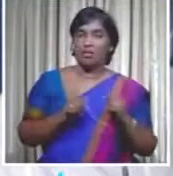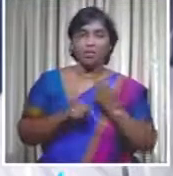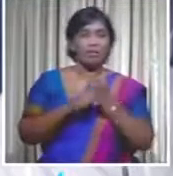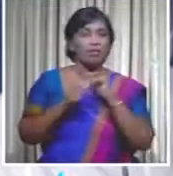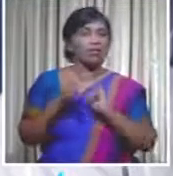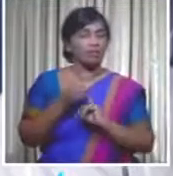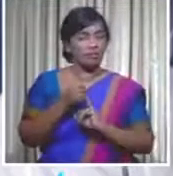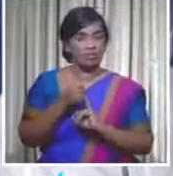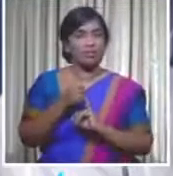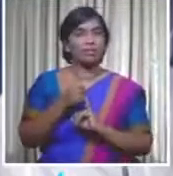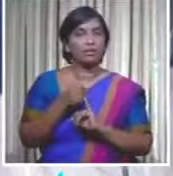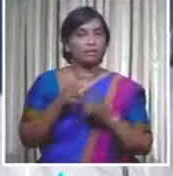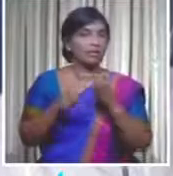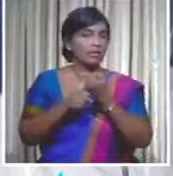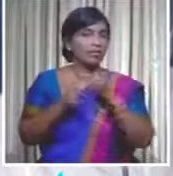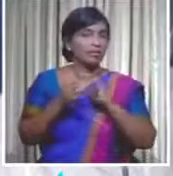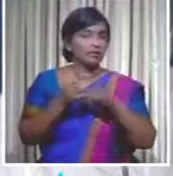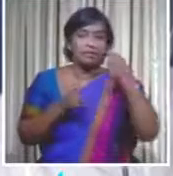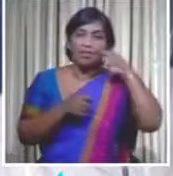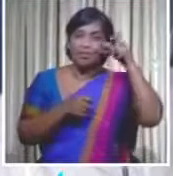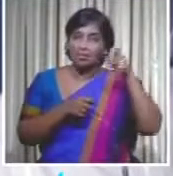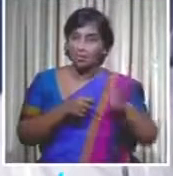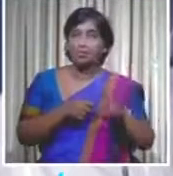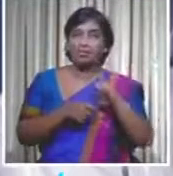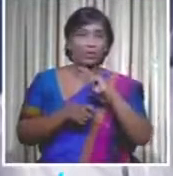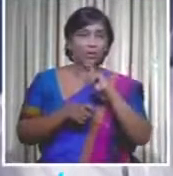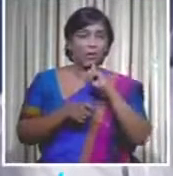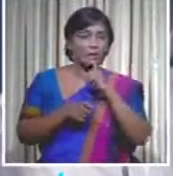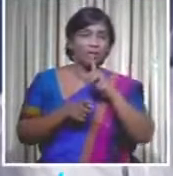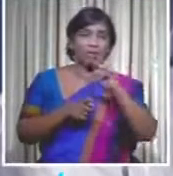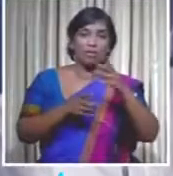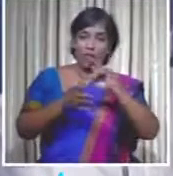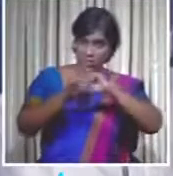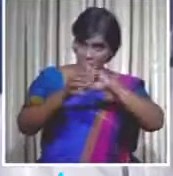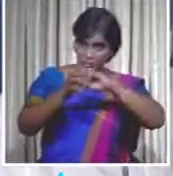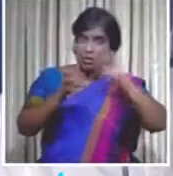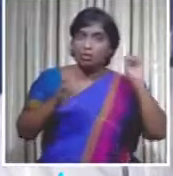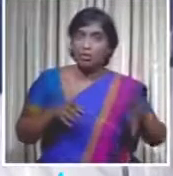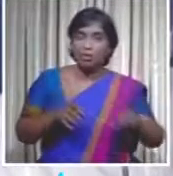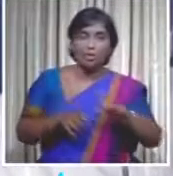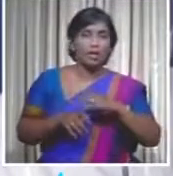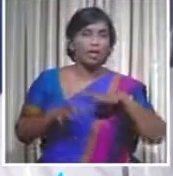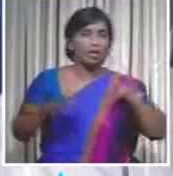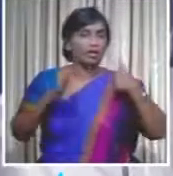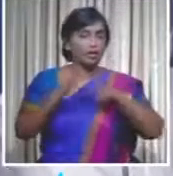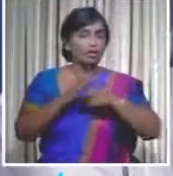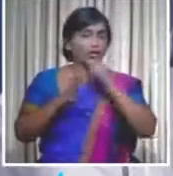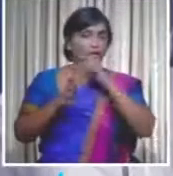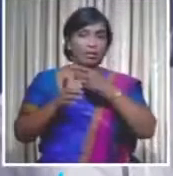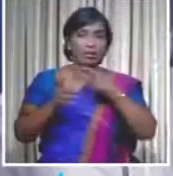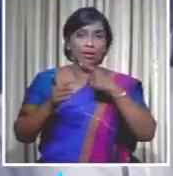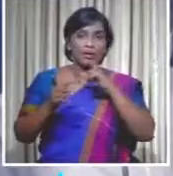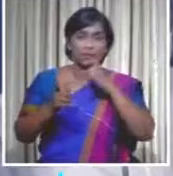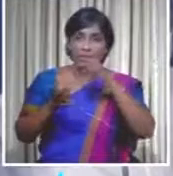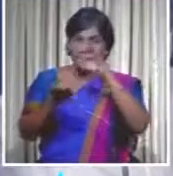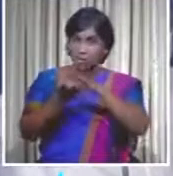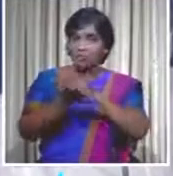सेवक ग्राम सेवक निलधारी अट दान नडव इलास्कर विधुअलपति तुम अट दान नडव इलास्कर